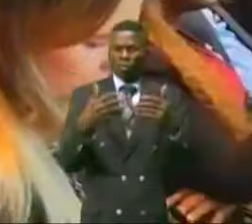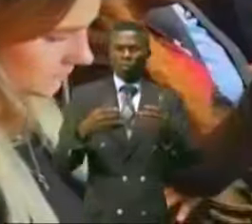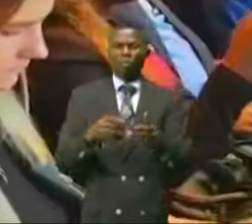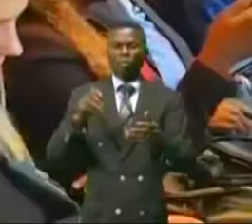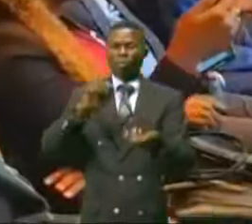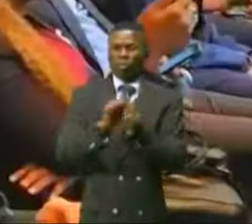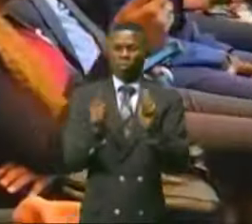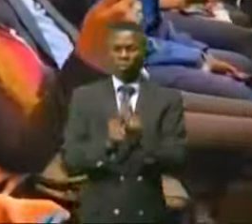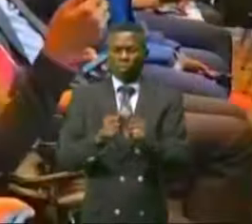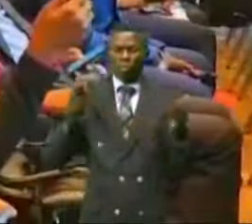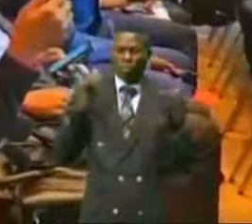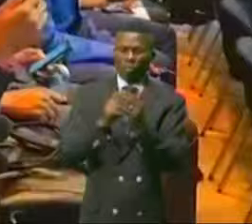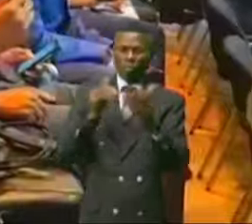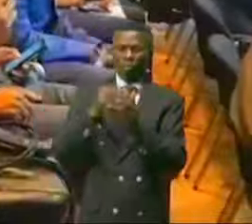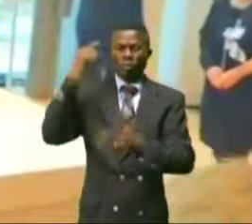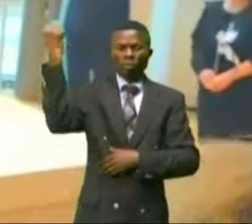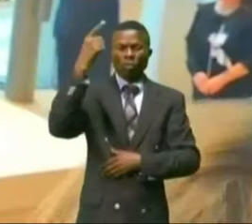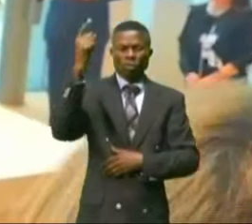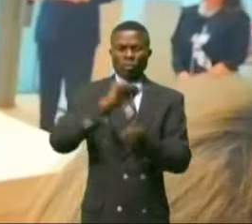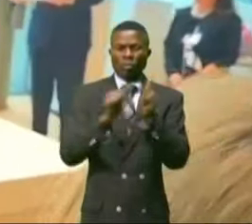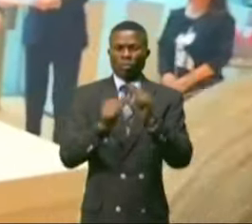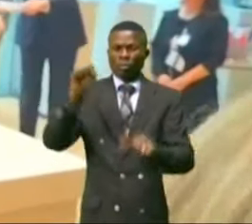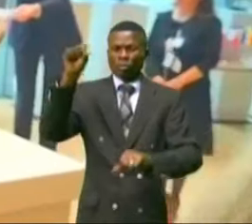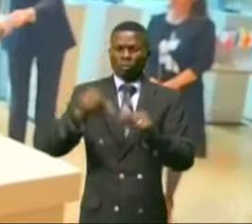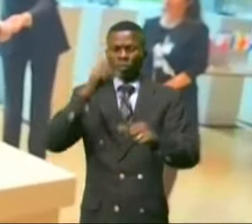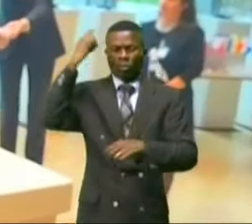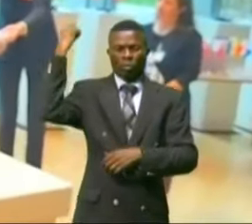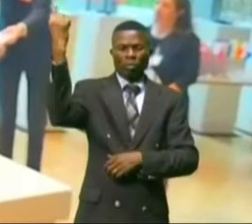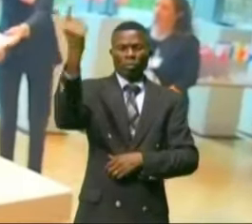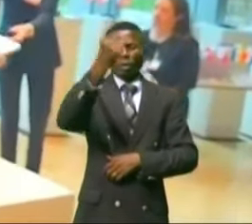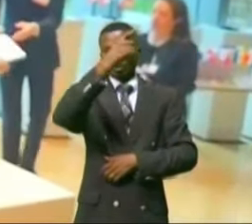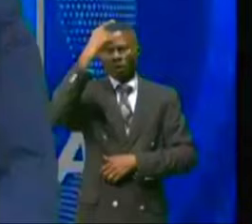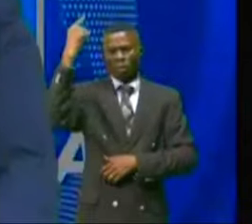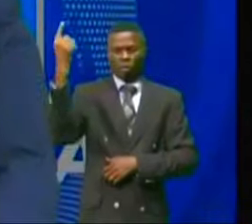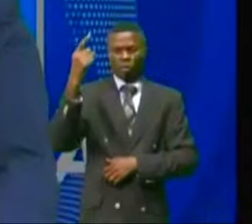contre l'humanité et autres crimes internationaux.